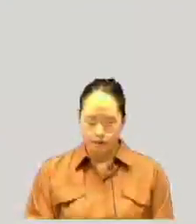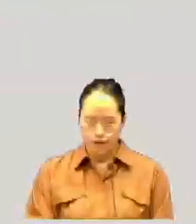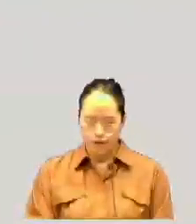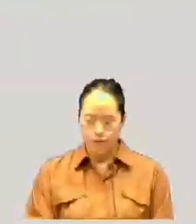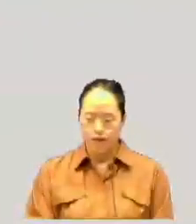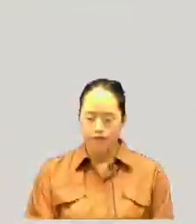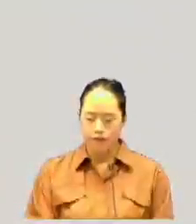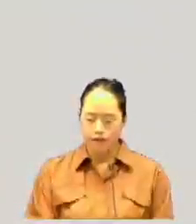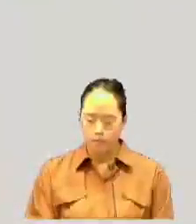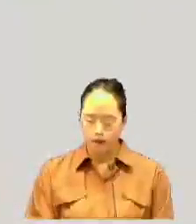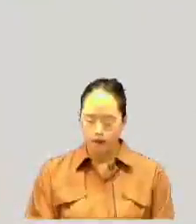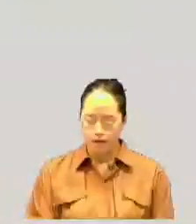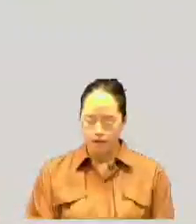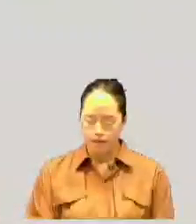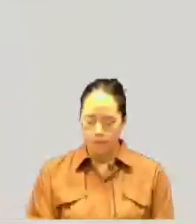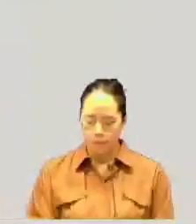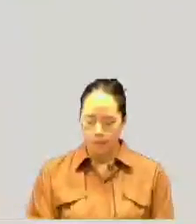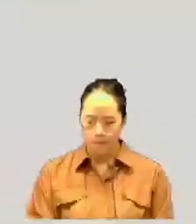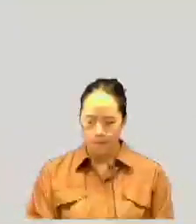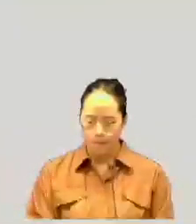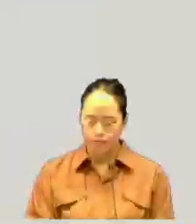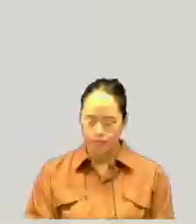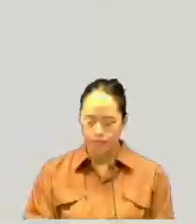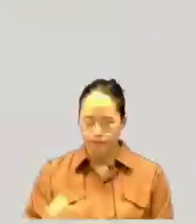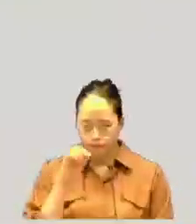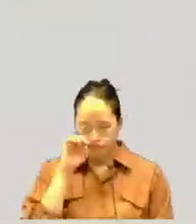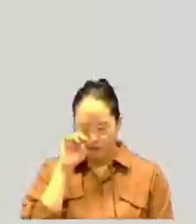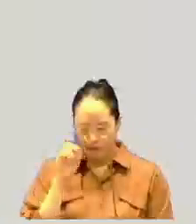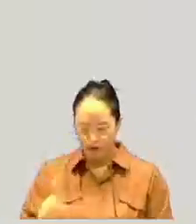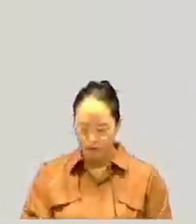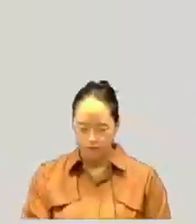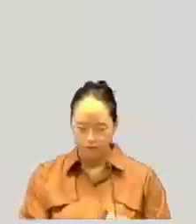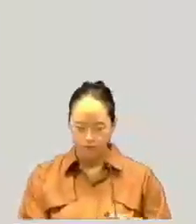人一切的罪和亵渎的话都可得赦免。